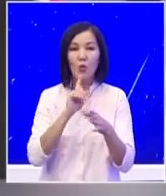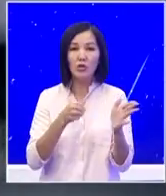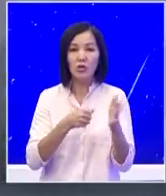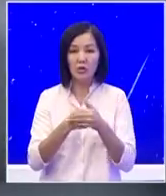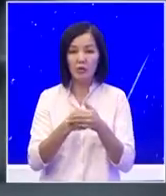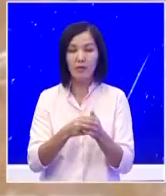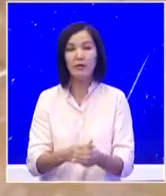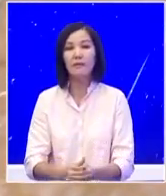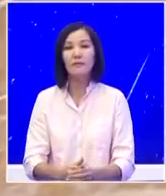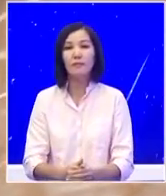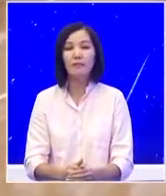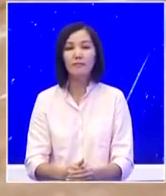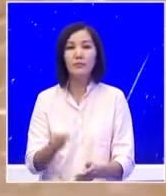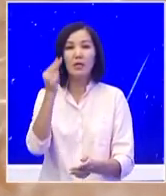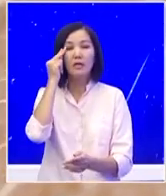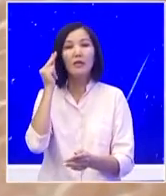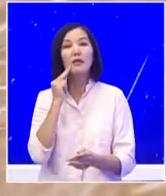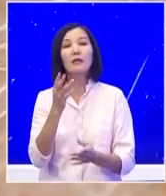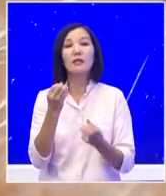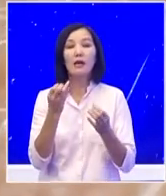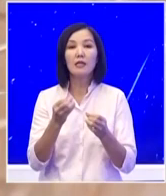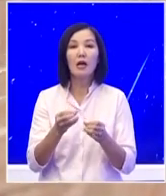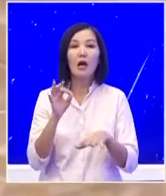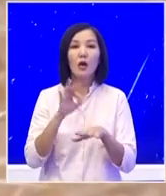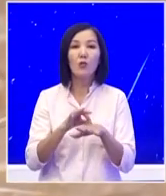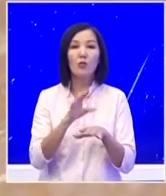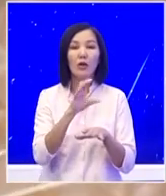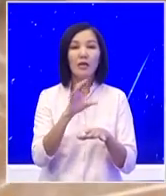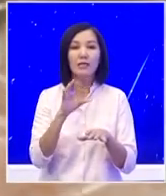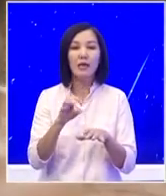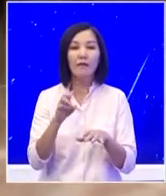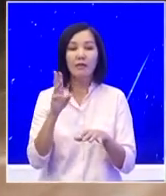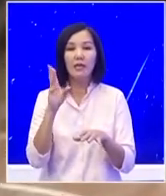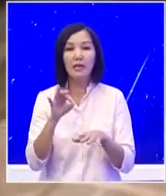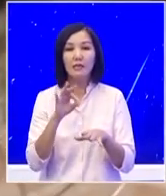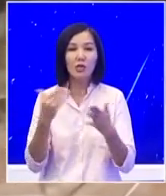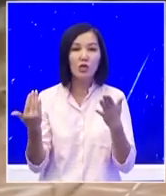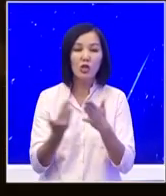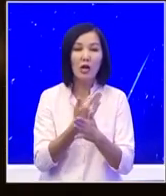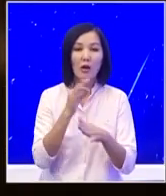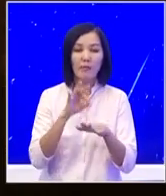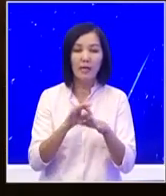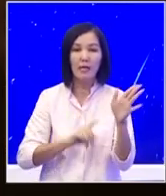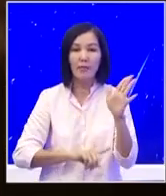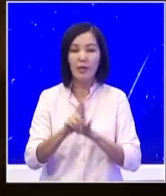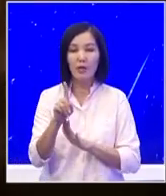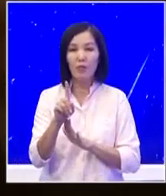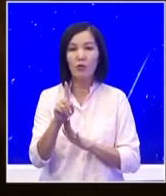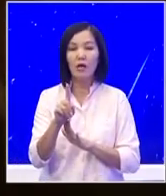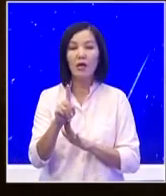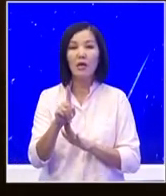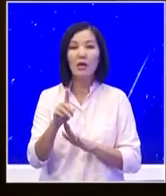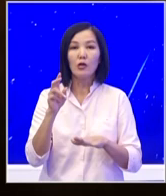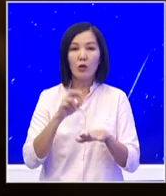жабылды. Қытайдан шыққан тағы бір аса қауіпті SFTS вирусының жаңа белгілері анықталды. Мамандардың айтуынша,